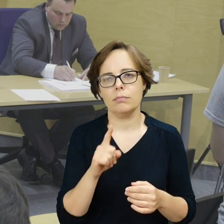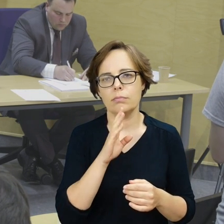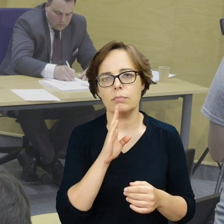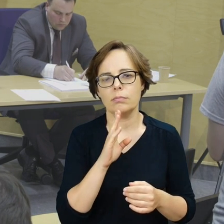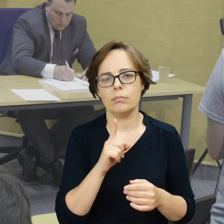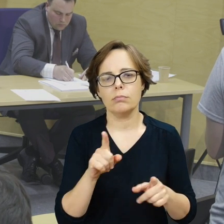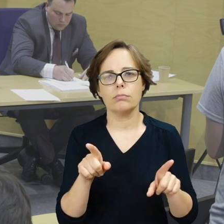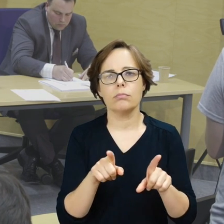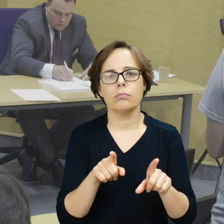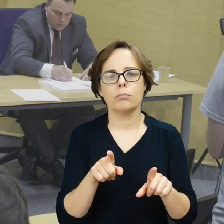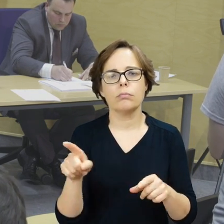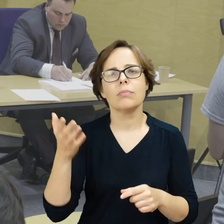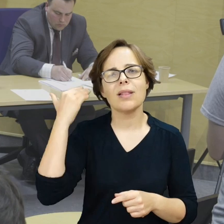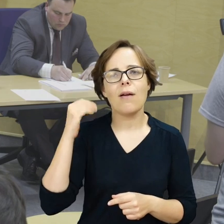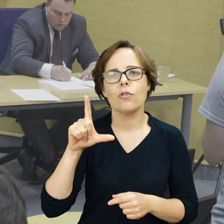panoptykon